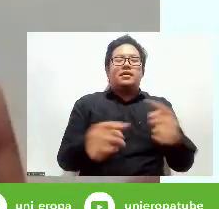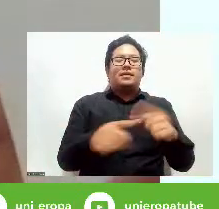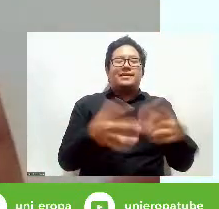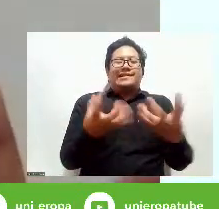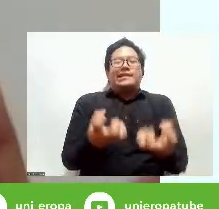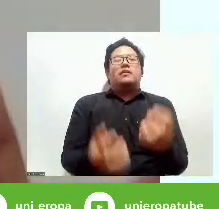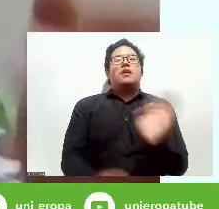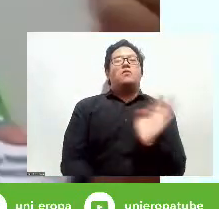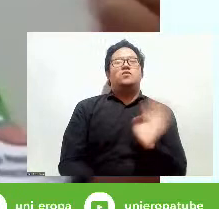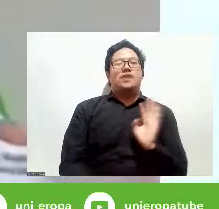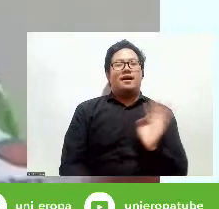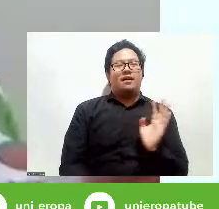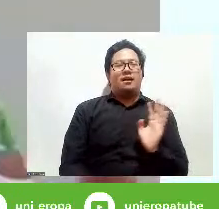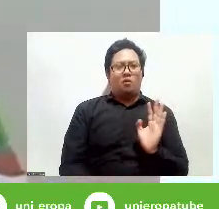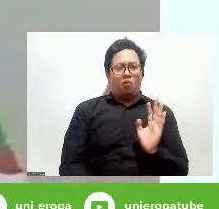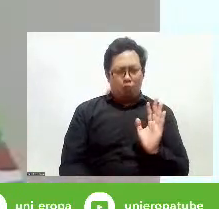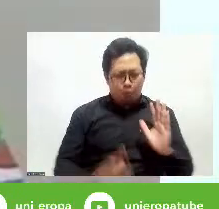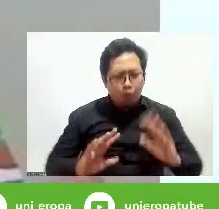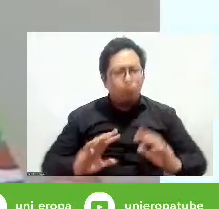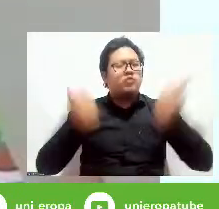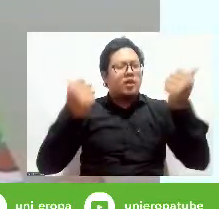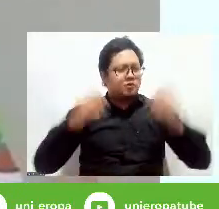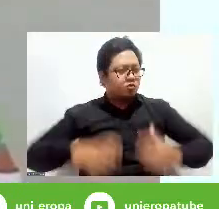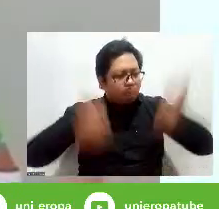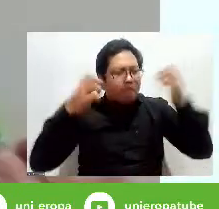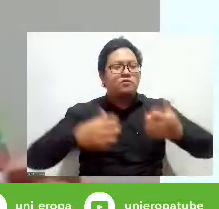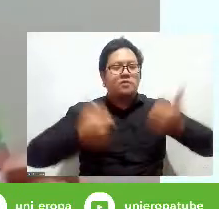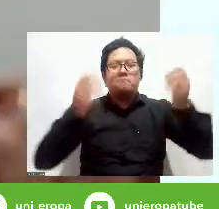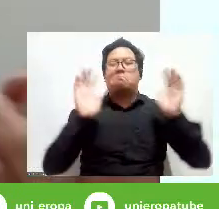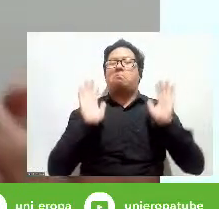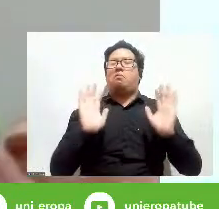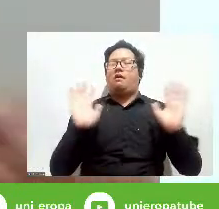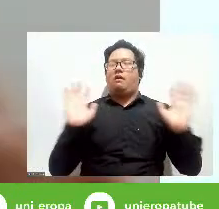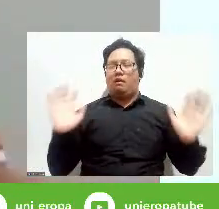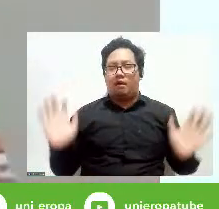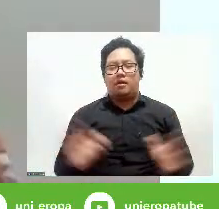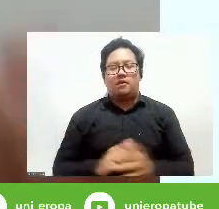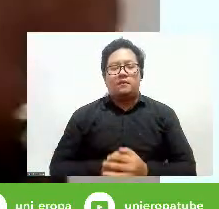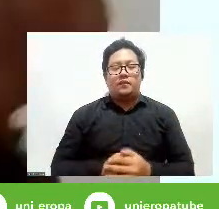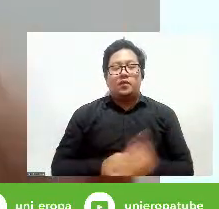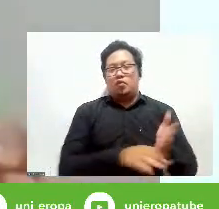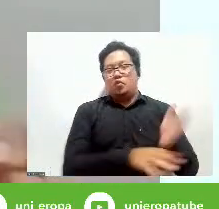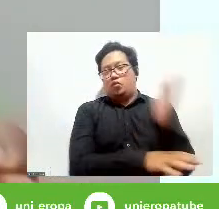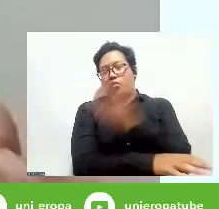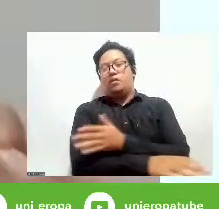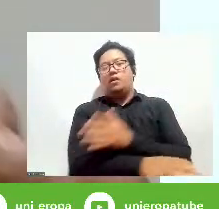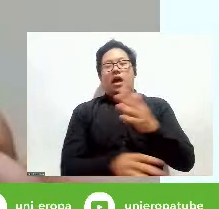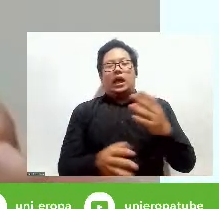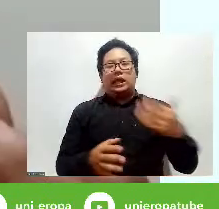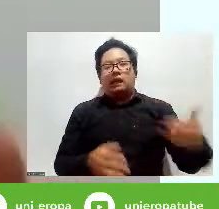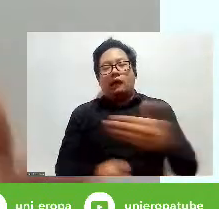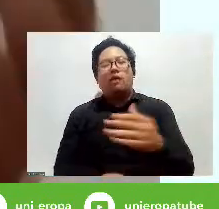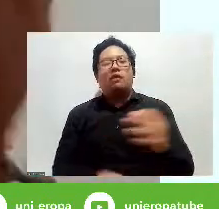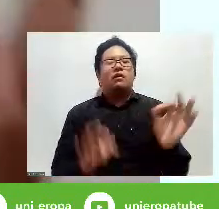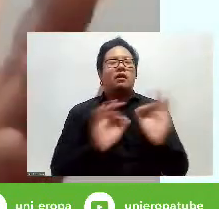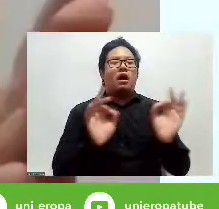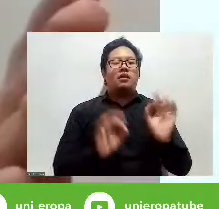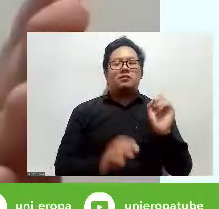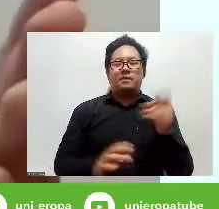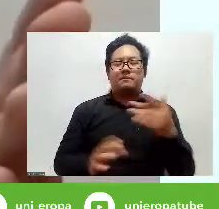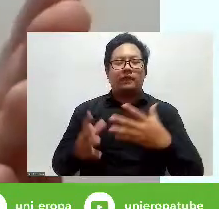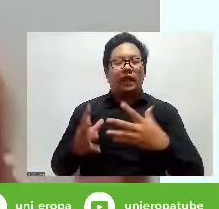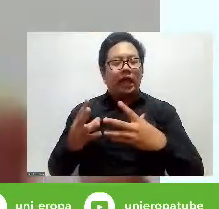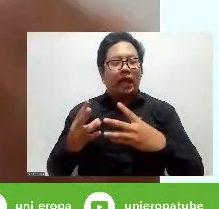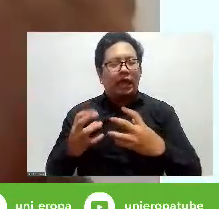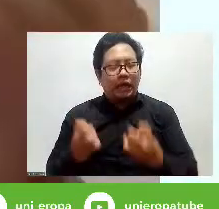yang sukses ini dari bangun yang biasanya enggak ada perikanan karena sering karena gambut basah kita